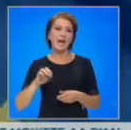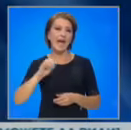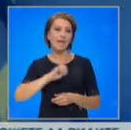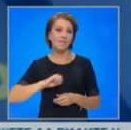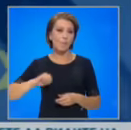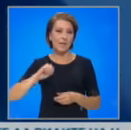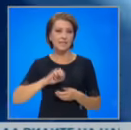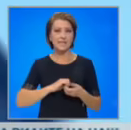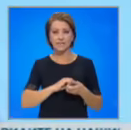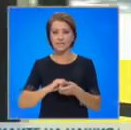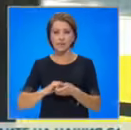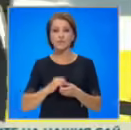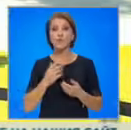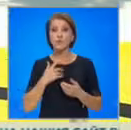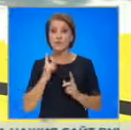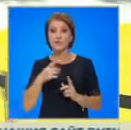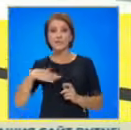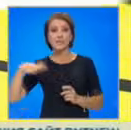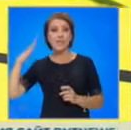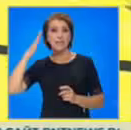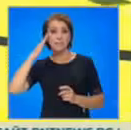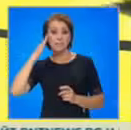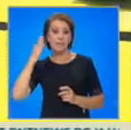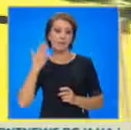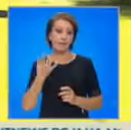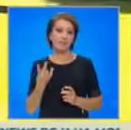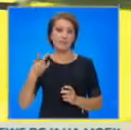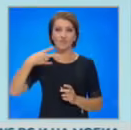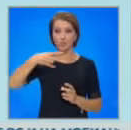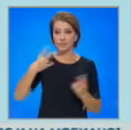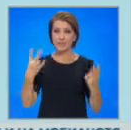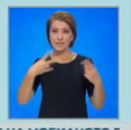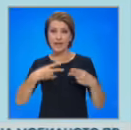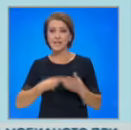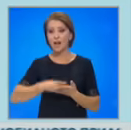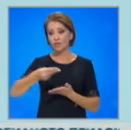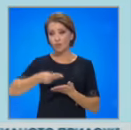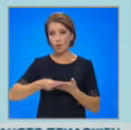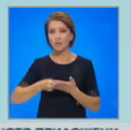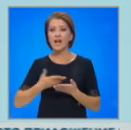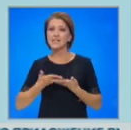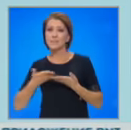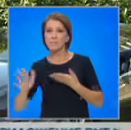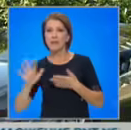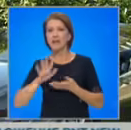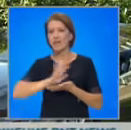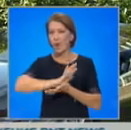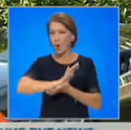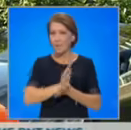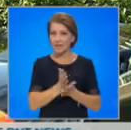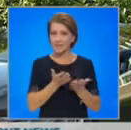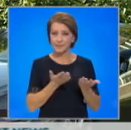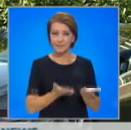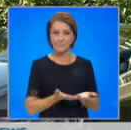от Скопие за изпълнение на двустранния ни договор, премахване езика на омразата и повратната представа за страната ни, обясни президента Румен Радев. За